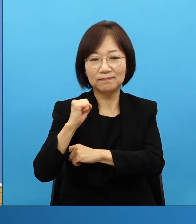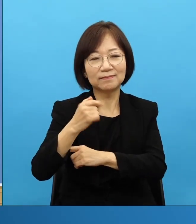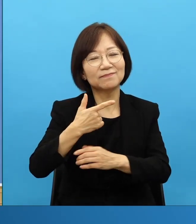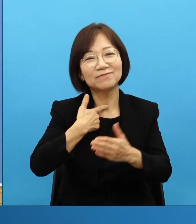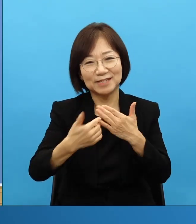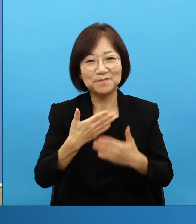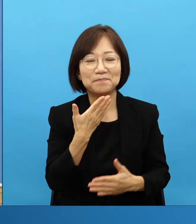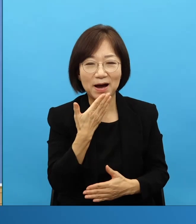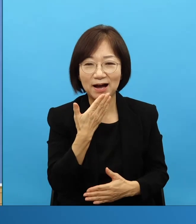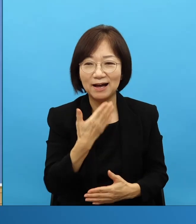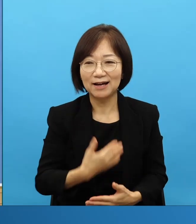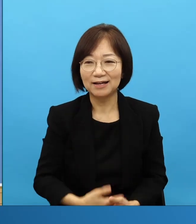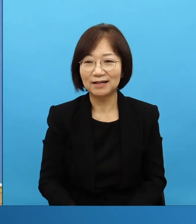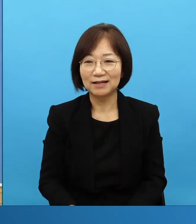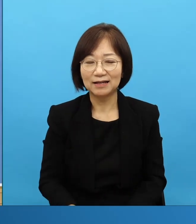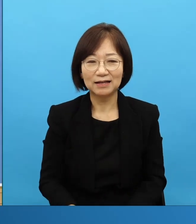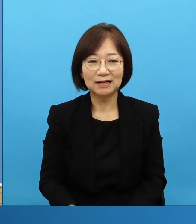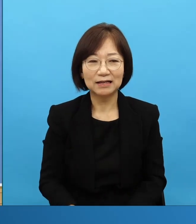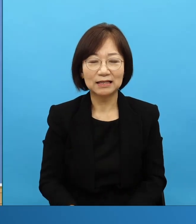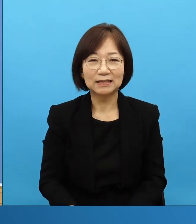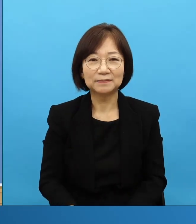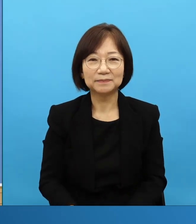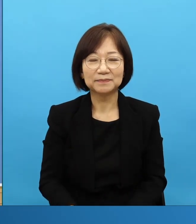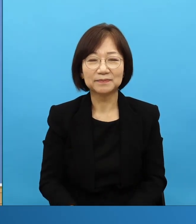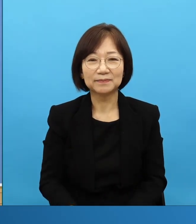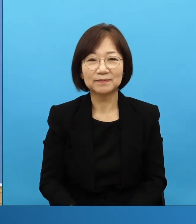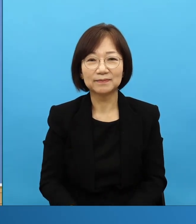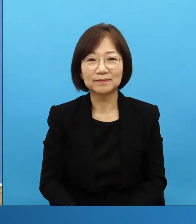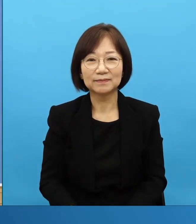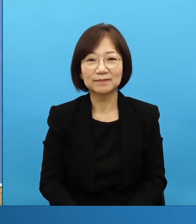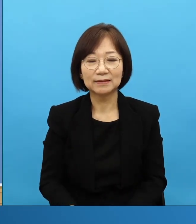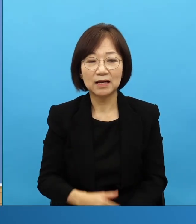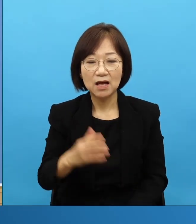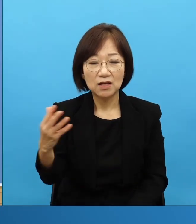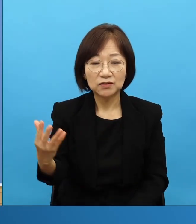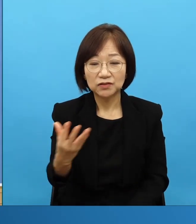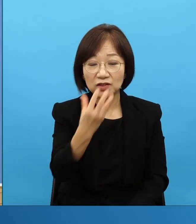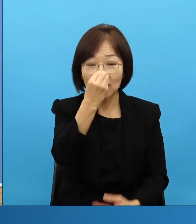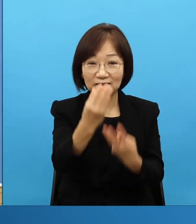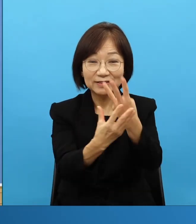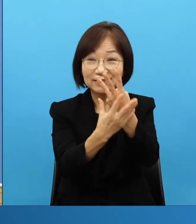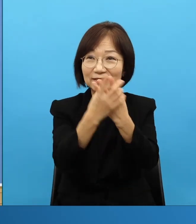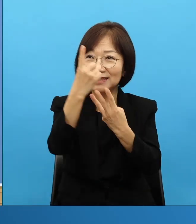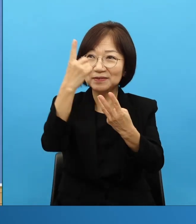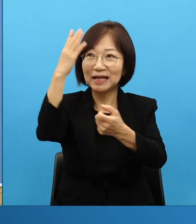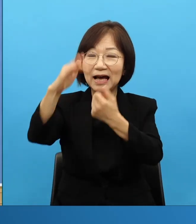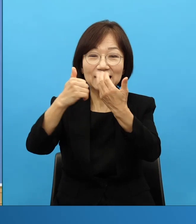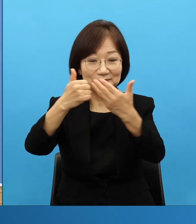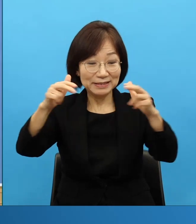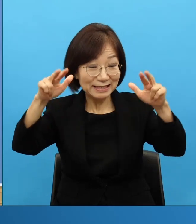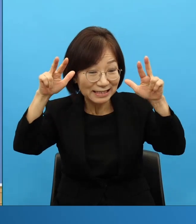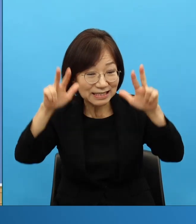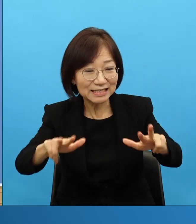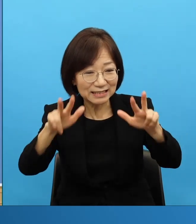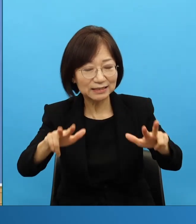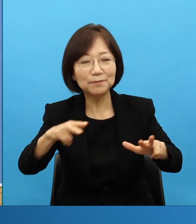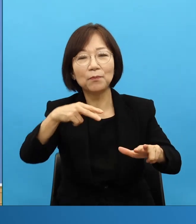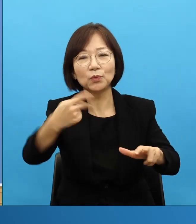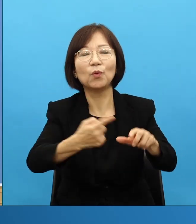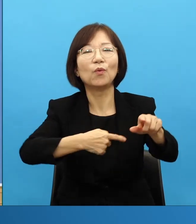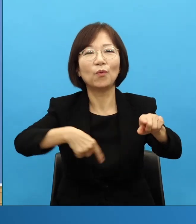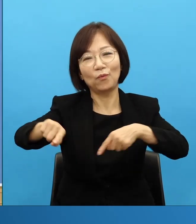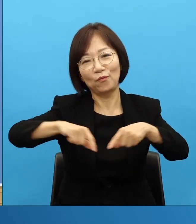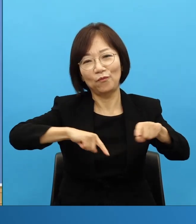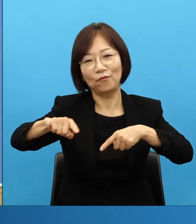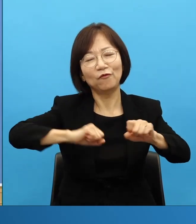transcend time and space will 이걸 안 absolutely 믿으니까 take place. 성삼위 하나님 지금도 역사하고 계시잖아요. The problem is you don't 그렇죠. believe that the Holy Spirit works at this time.